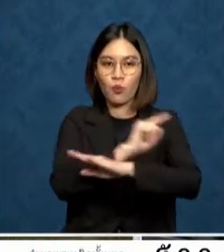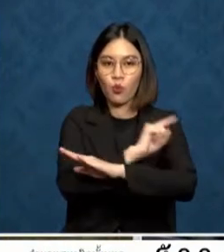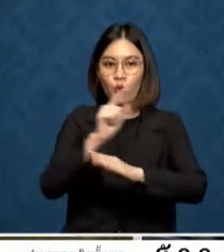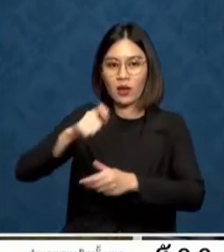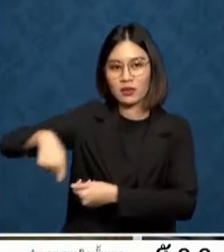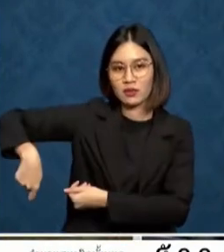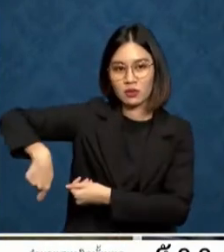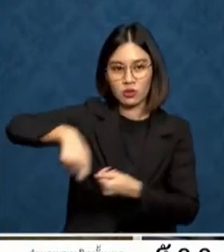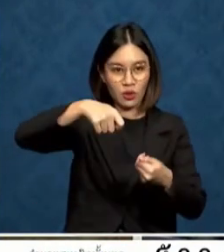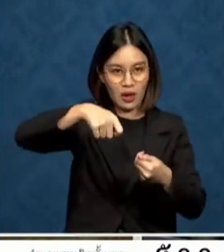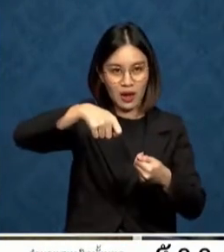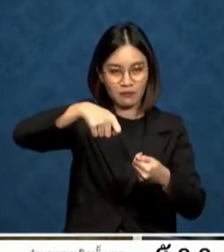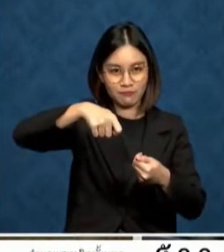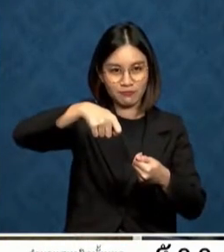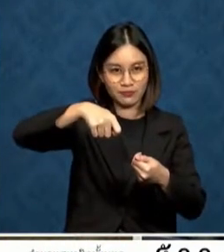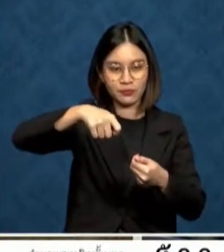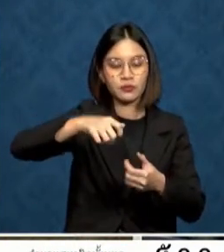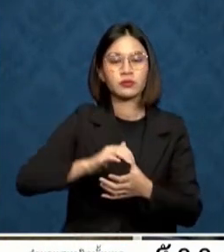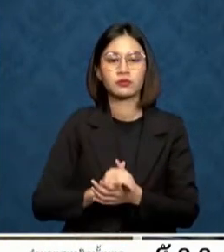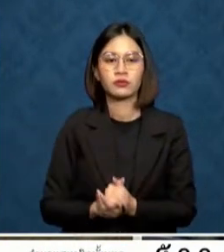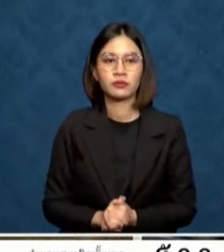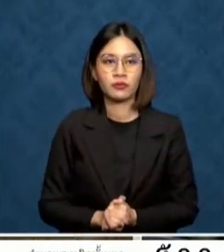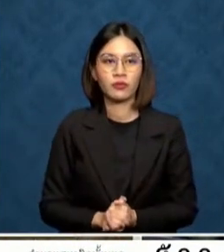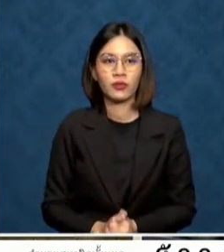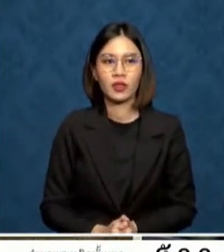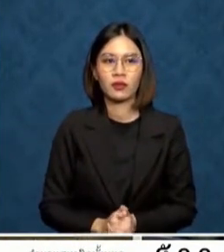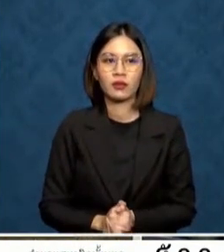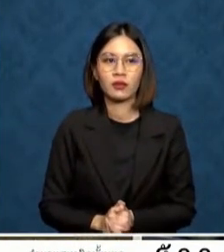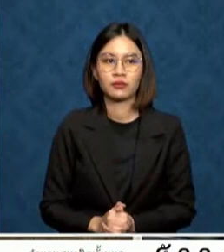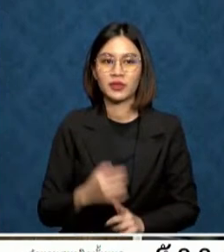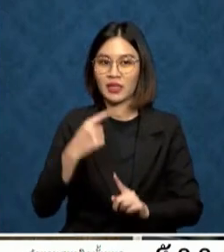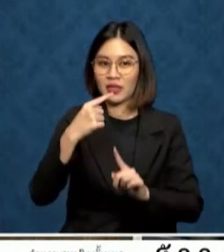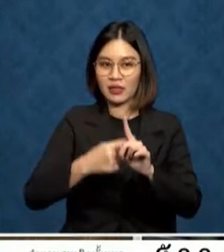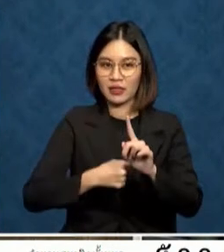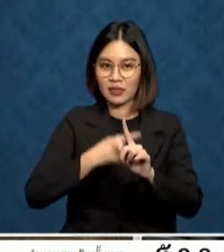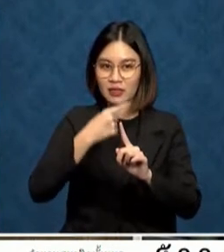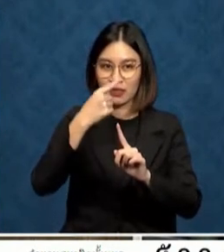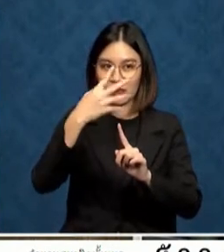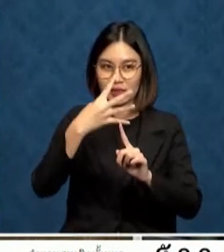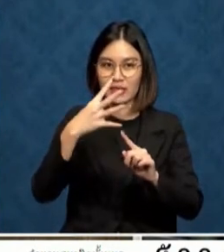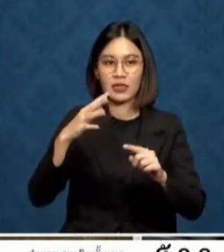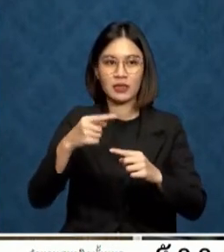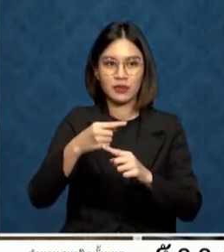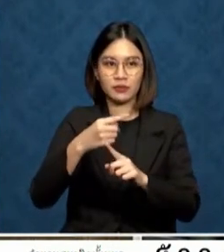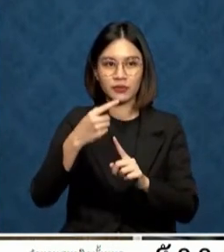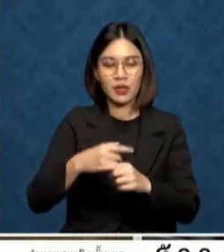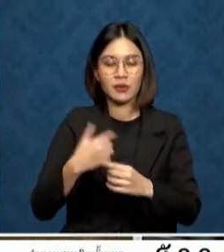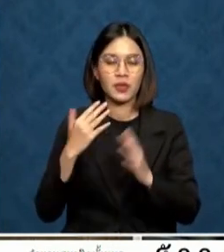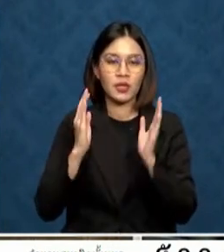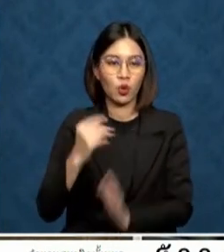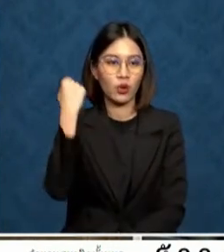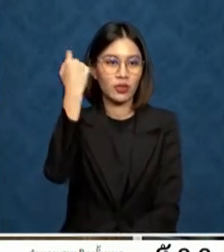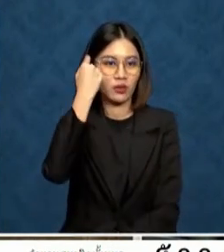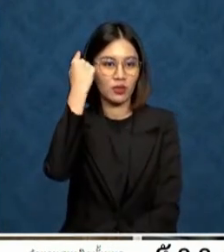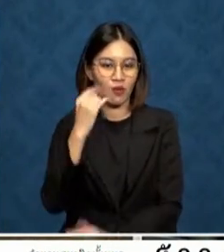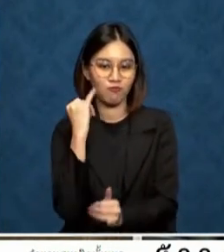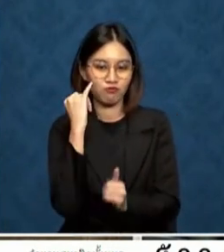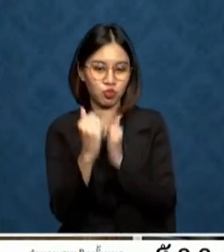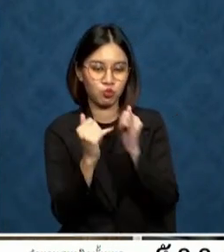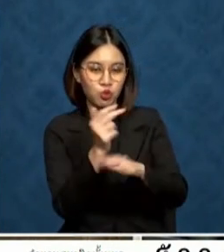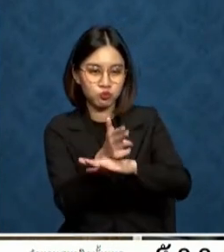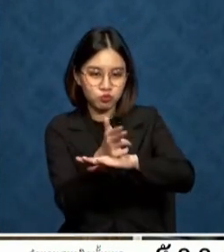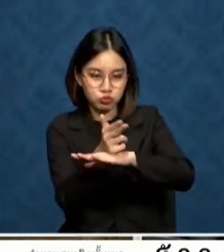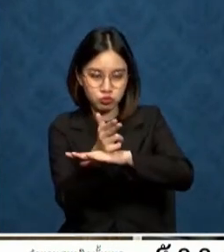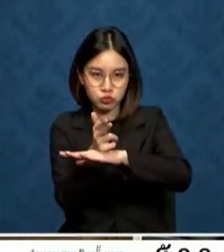WaterFestivalสาดน้ำตลอดเดือนจำได้ใช่มั้ครับงานนี้ที่มีนักท่องเที่ยวชาวต่างชาติมาถ่ายคลิปนะ